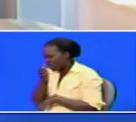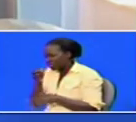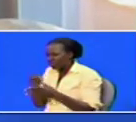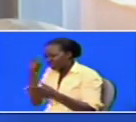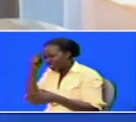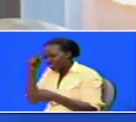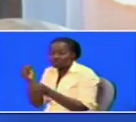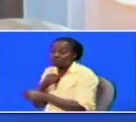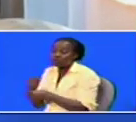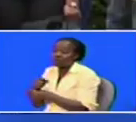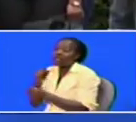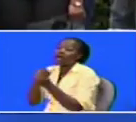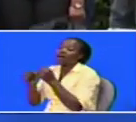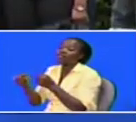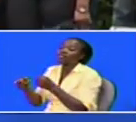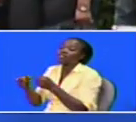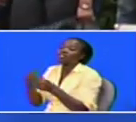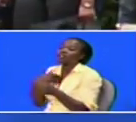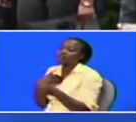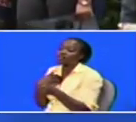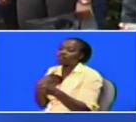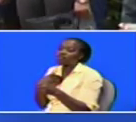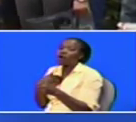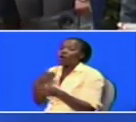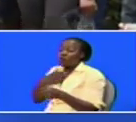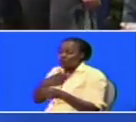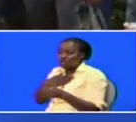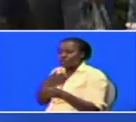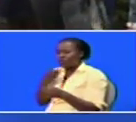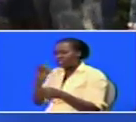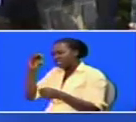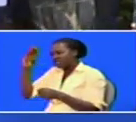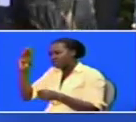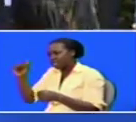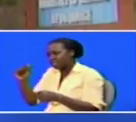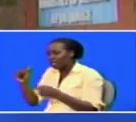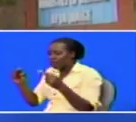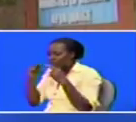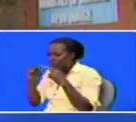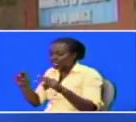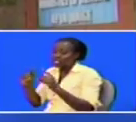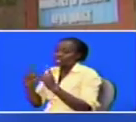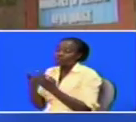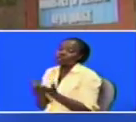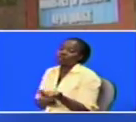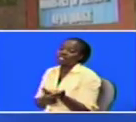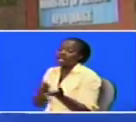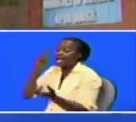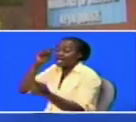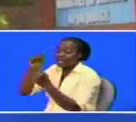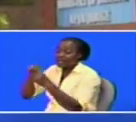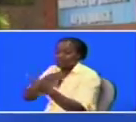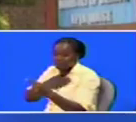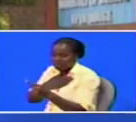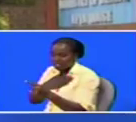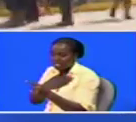haitaweza kufanyika. Na sasa unapata kwamba sisi tulikuwa tunaitaka hii CBA ili tulete amani katika sekta ya afya. Maana ndio lengo letu kuu, tulete amani katika sekta